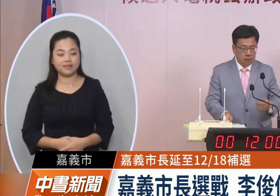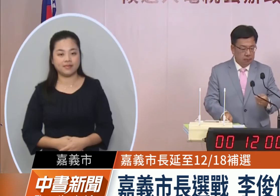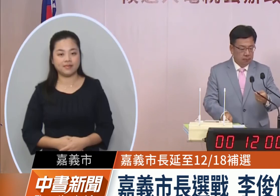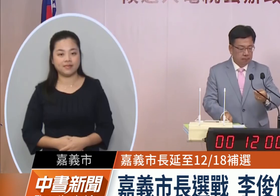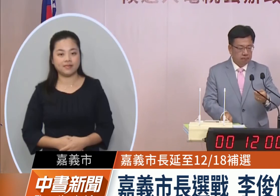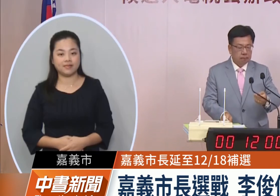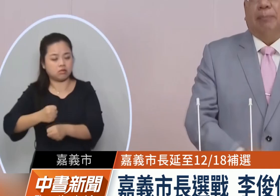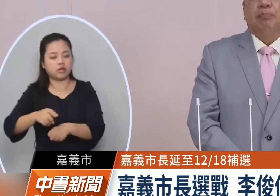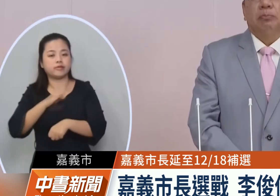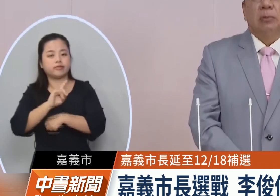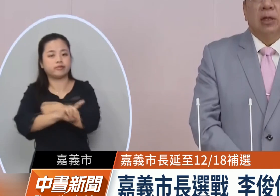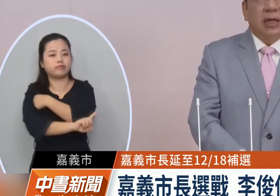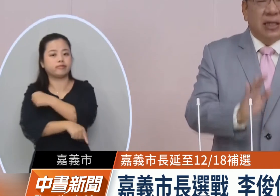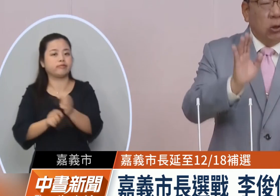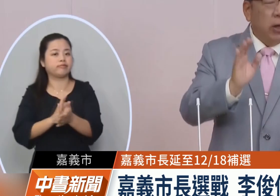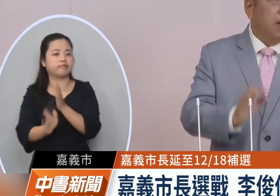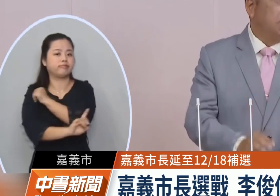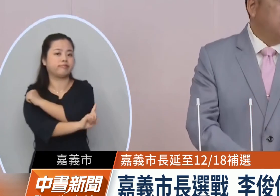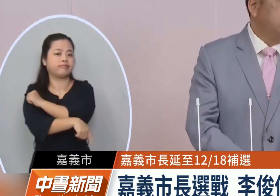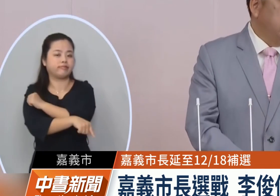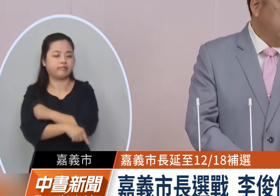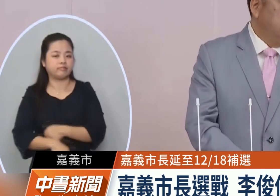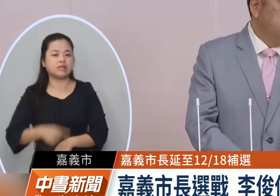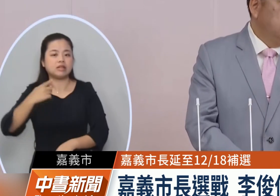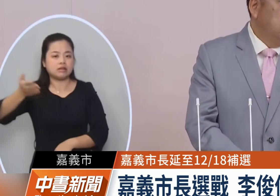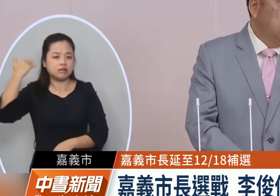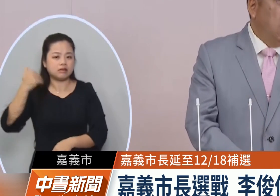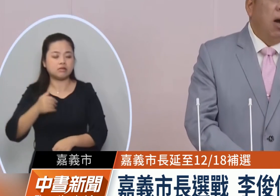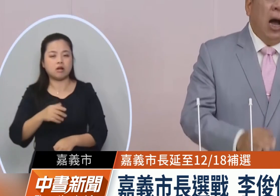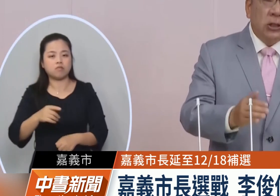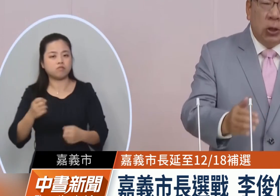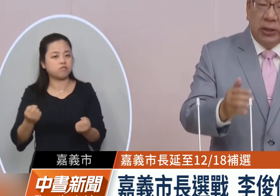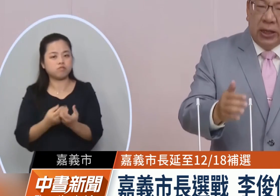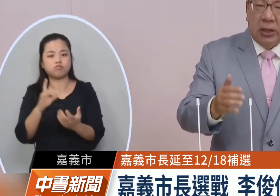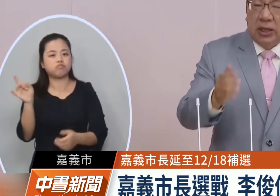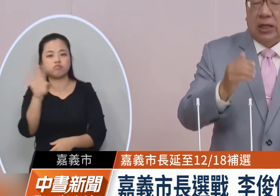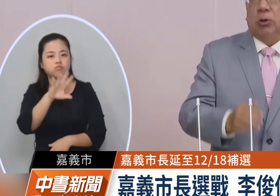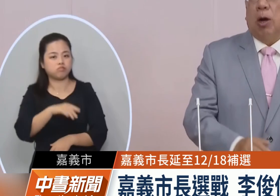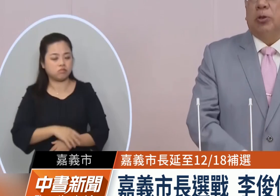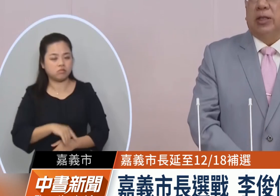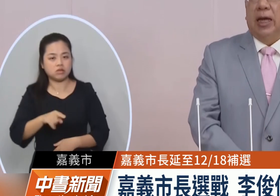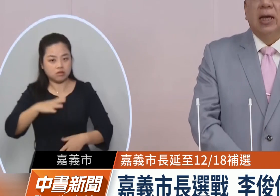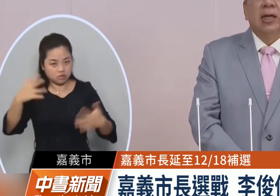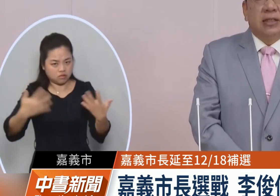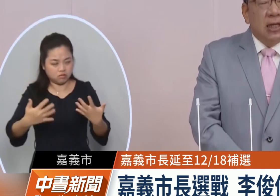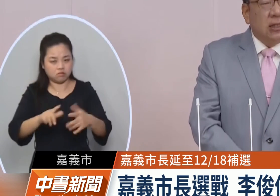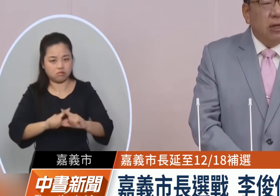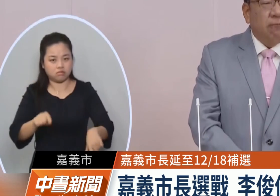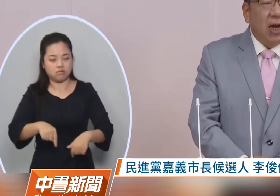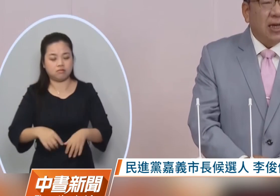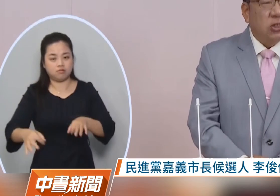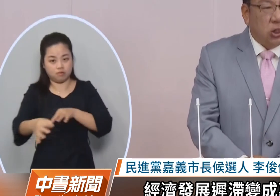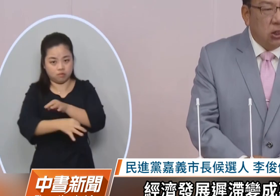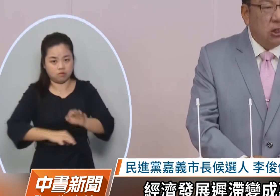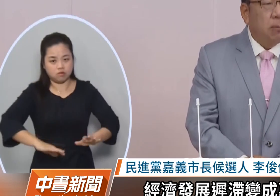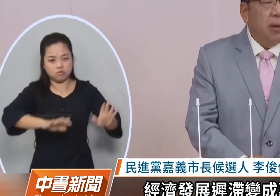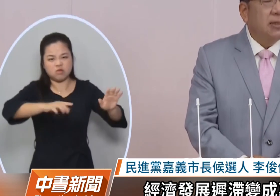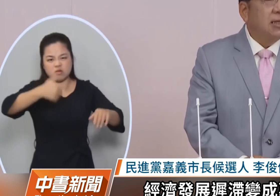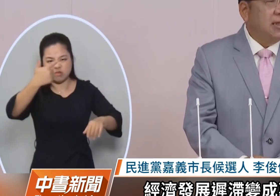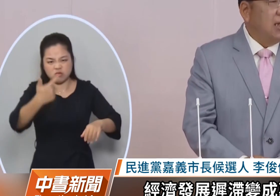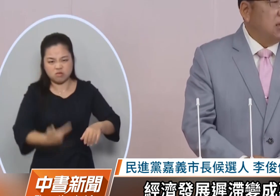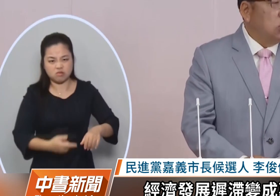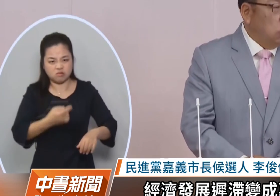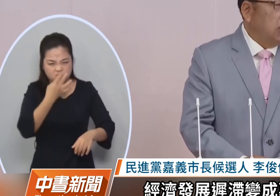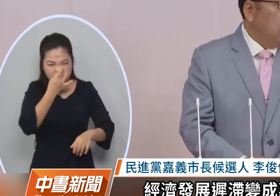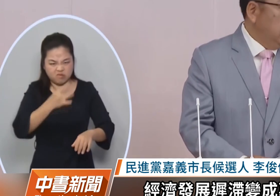熟悉中央佮地方。质疑现任的市长黄敏惠执政十三冬，拢无予嘉义改变，爱换人做。 经济发展迟滞